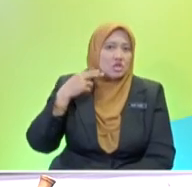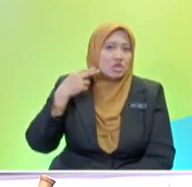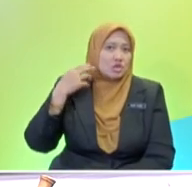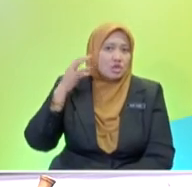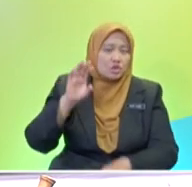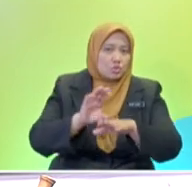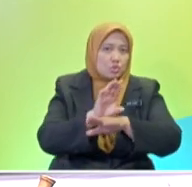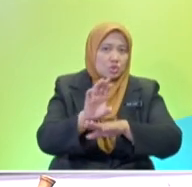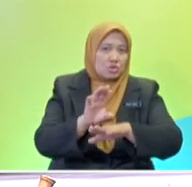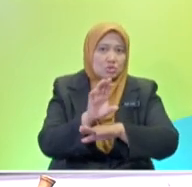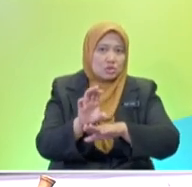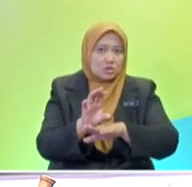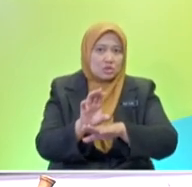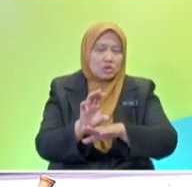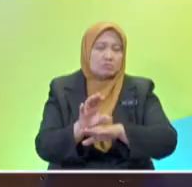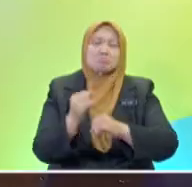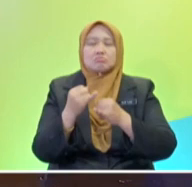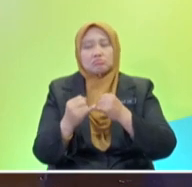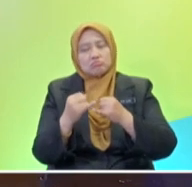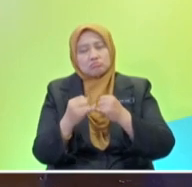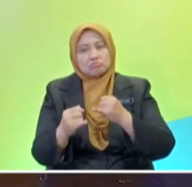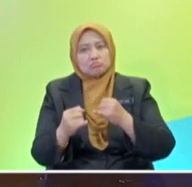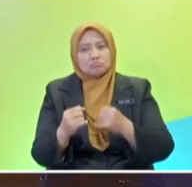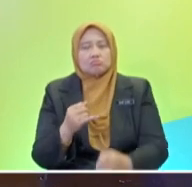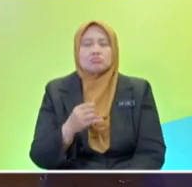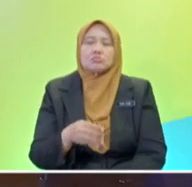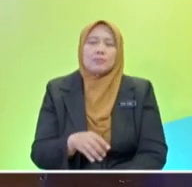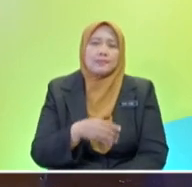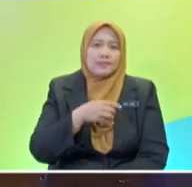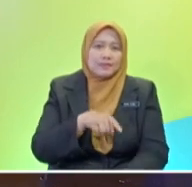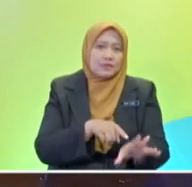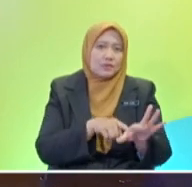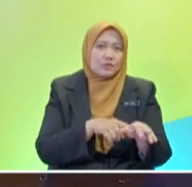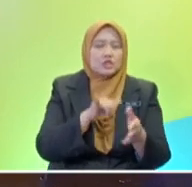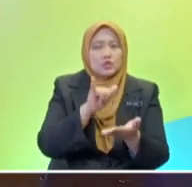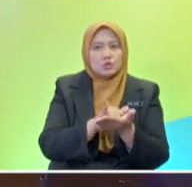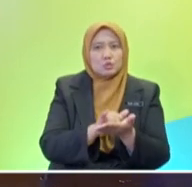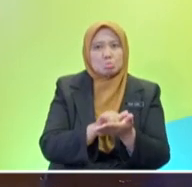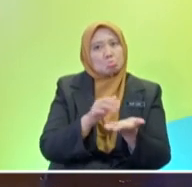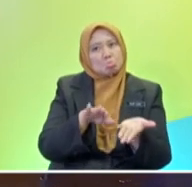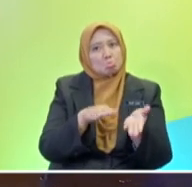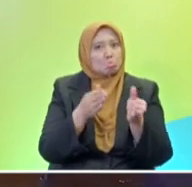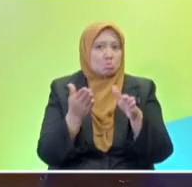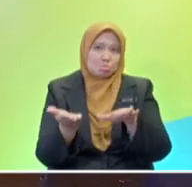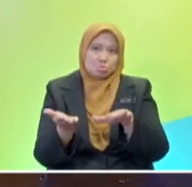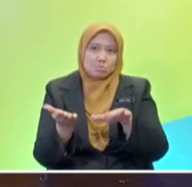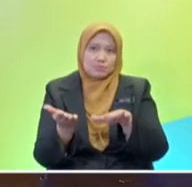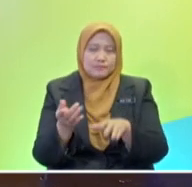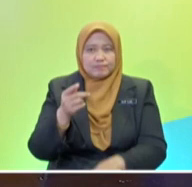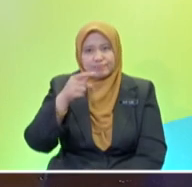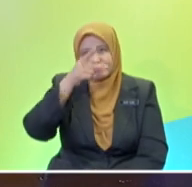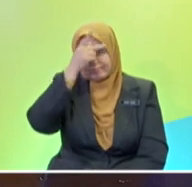pun mati. Sian tak? Kesian dia, cikgu. Kering sosok-sosok kat kering. Situ. Sebab dia tak ada apa tadi?